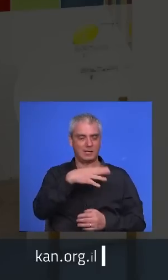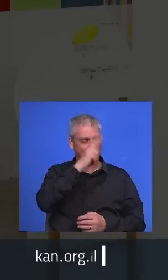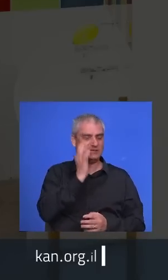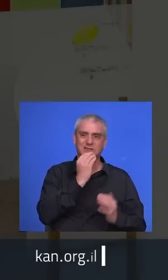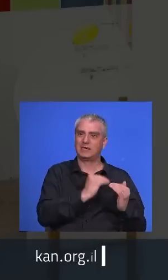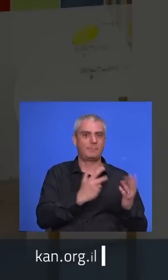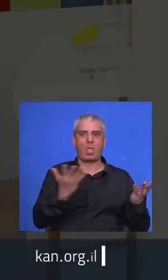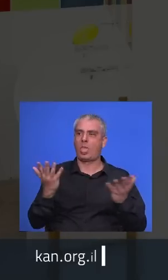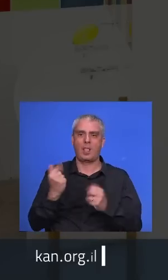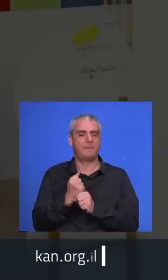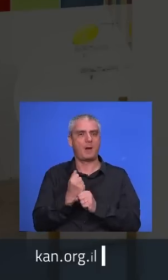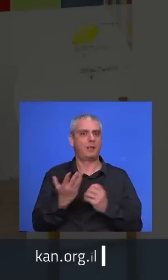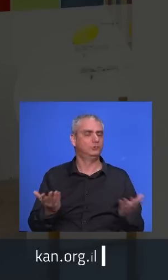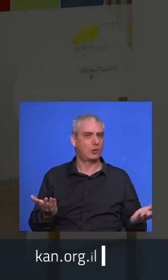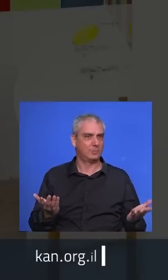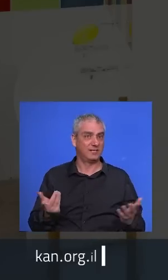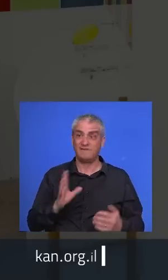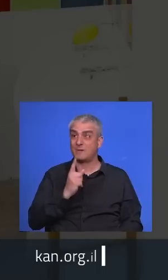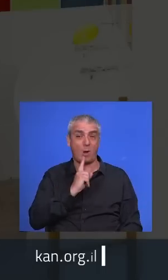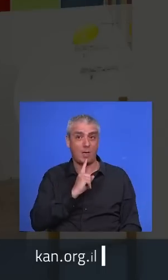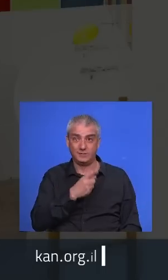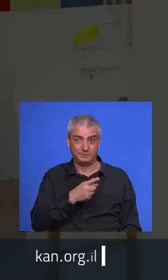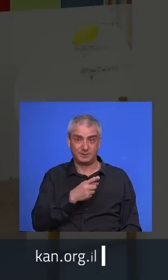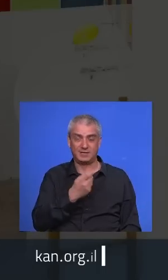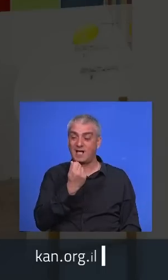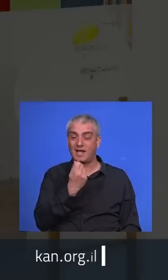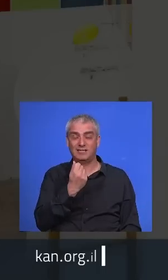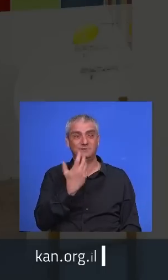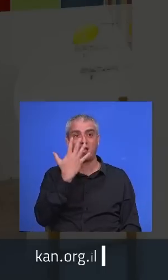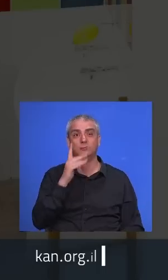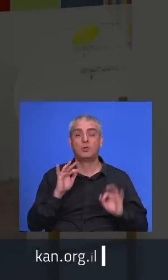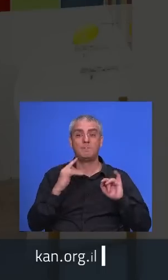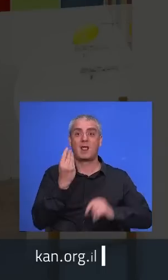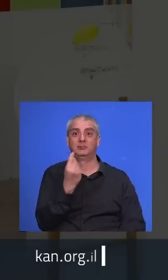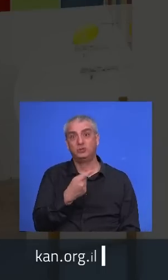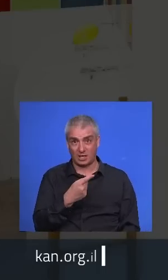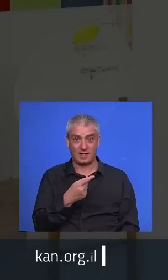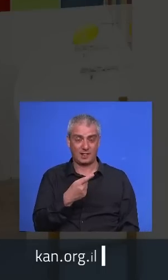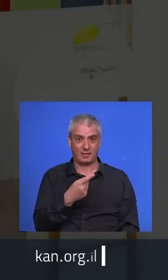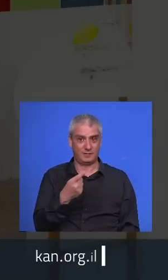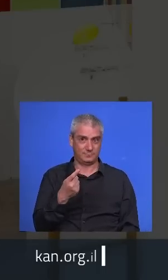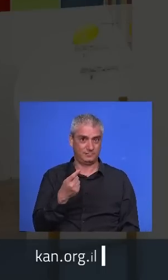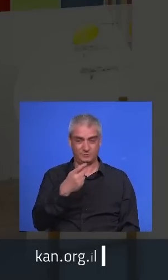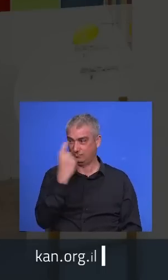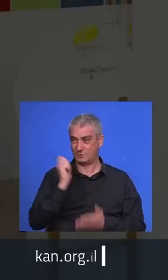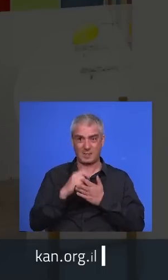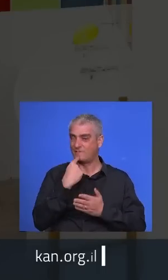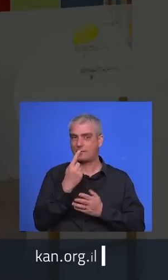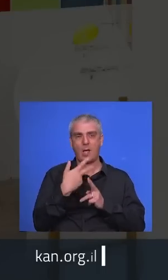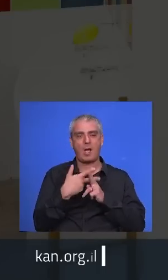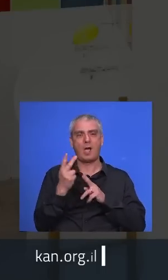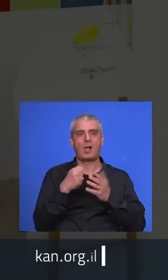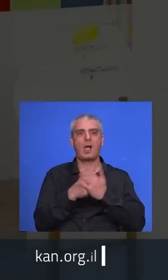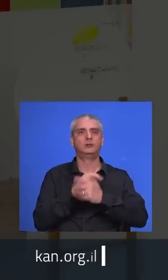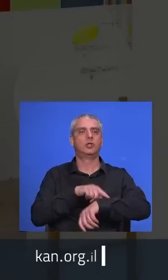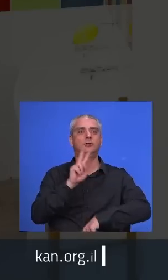ידעו מה לעשות. והדבר האחרון, אם זה לא מספיק, הכסף, החמישה מיליארד שקלים שחוג'איינוף ציין, זה מספיק רק עד השעה 2,